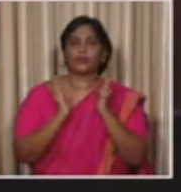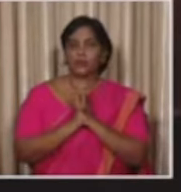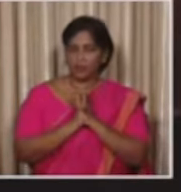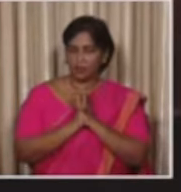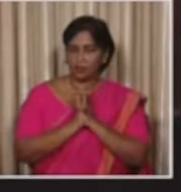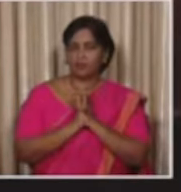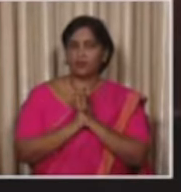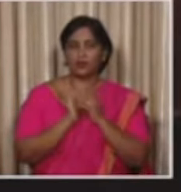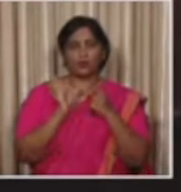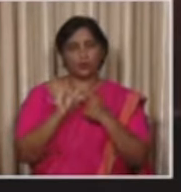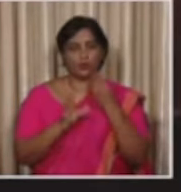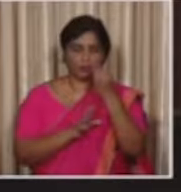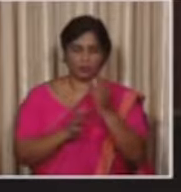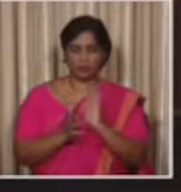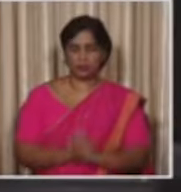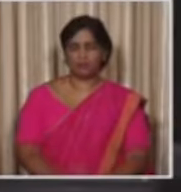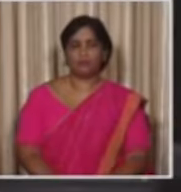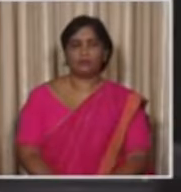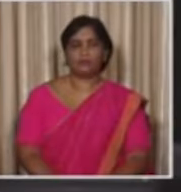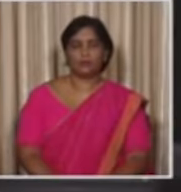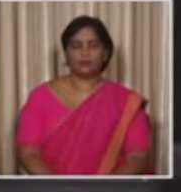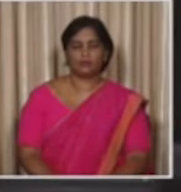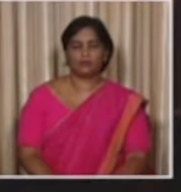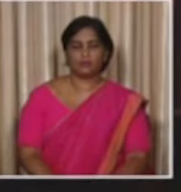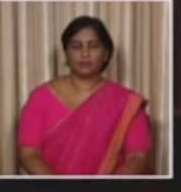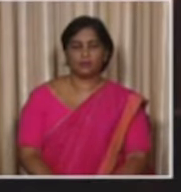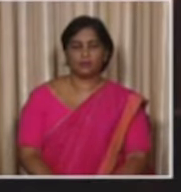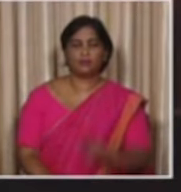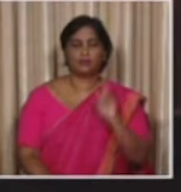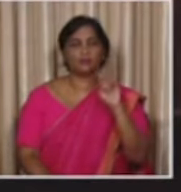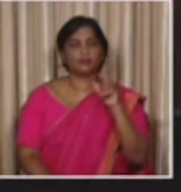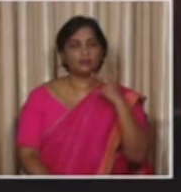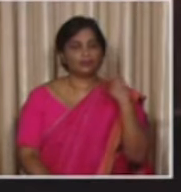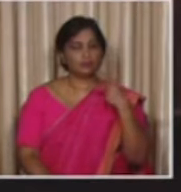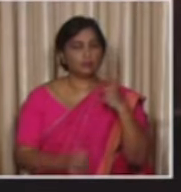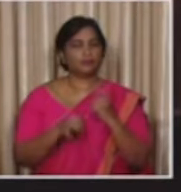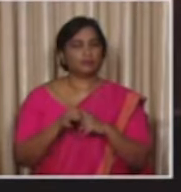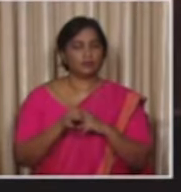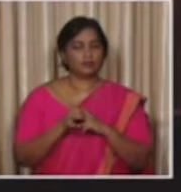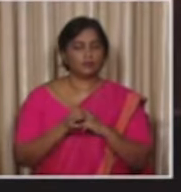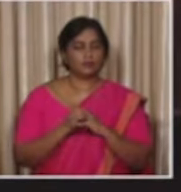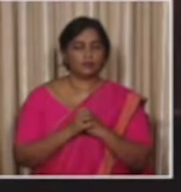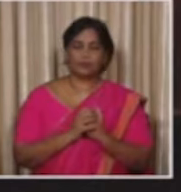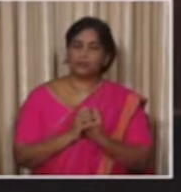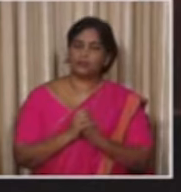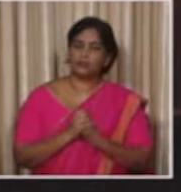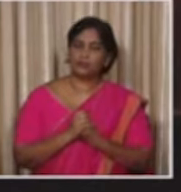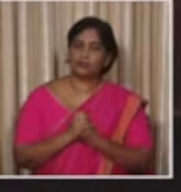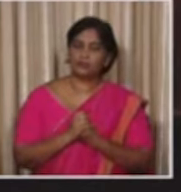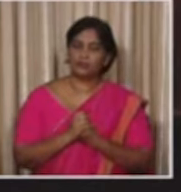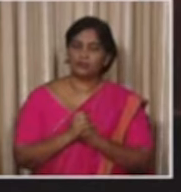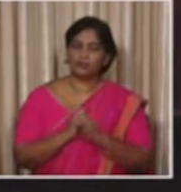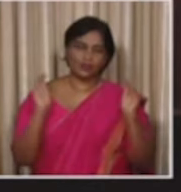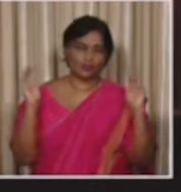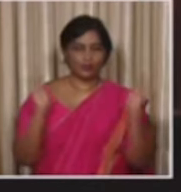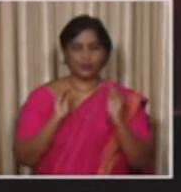දිනේ උත්තර ලබා දෙන්න සූදානමින් ඉන්නවා. හොඳයි බොහොම ස්තුතියි. 27-2 ප්‍රශ්නයක් විපක්ෂ නායකතුමන්